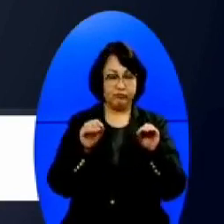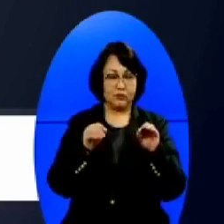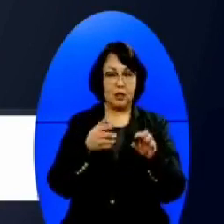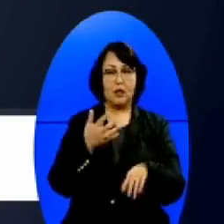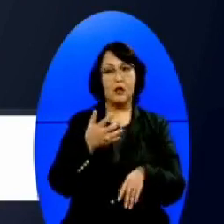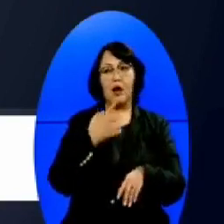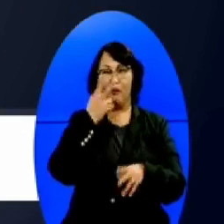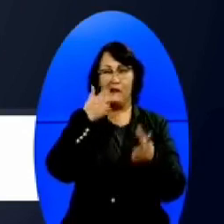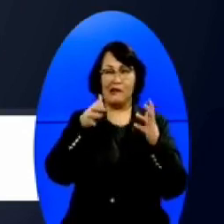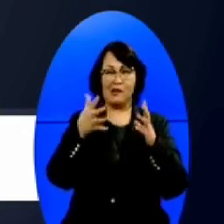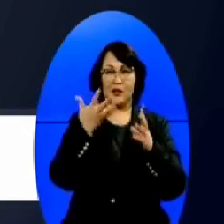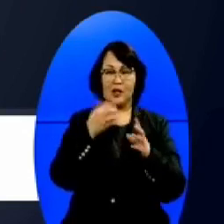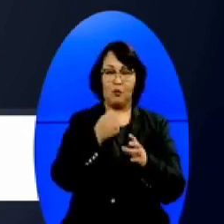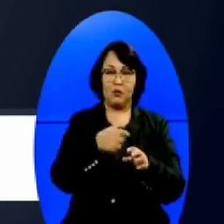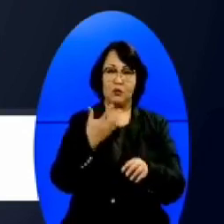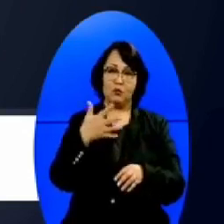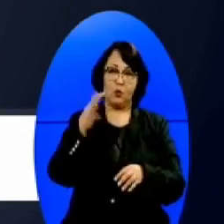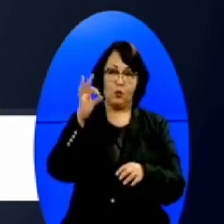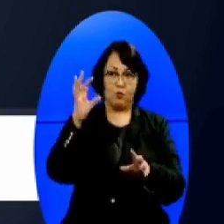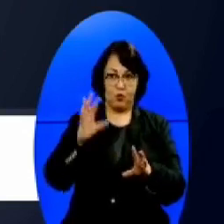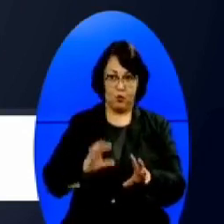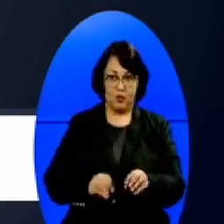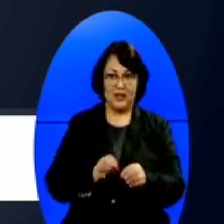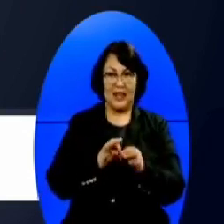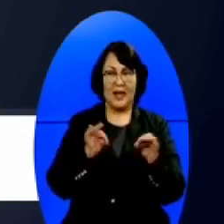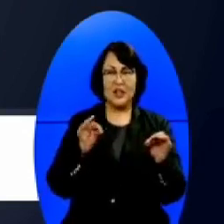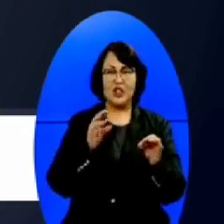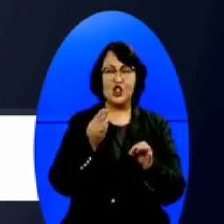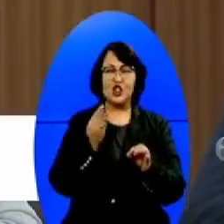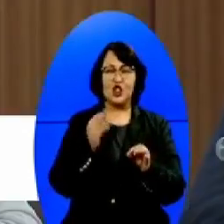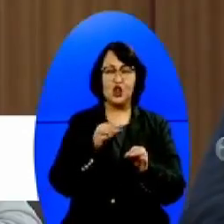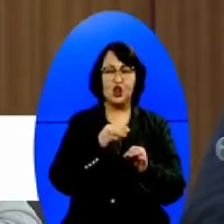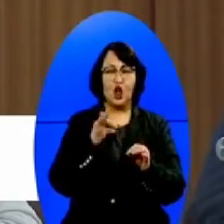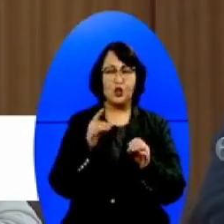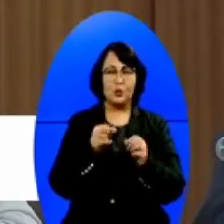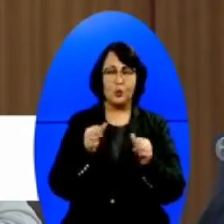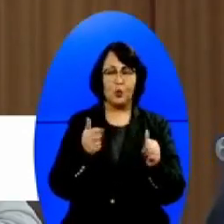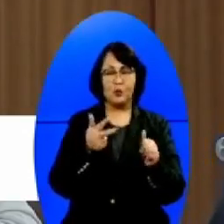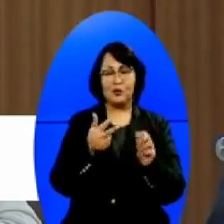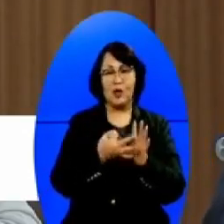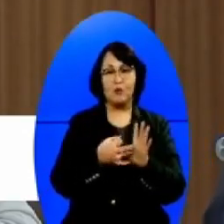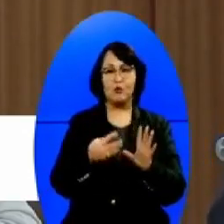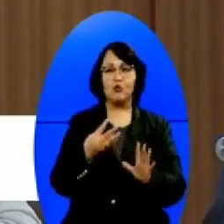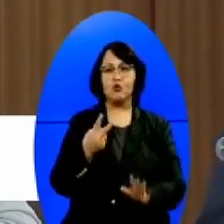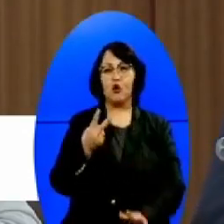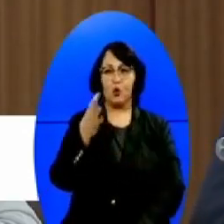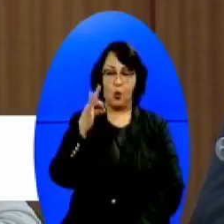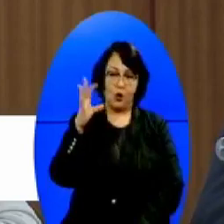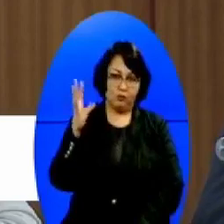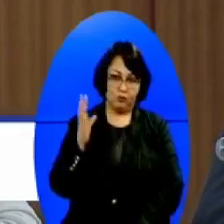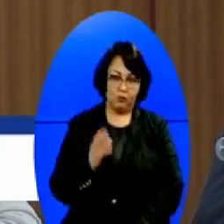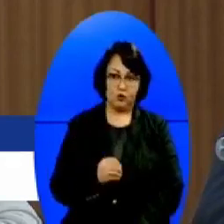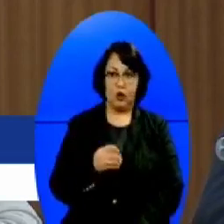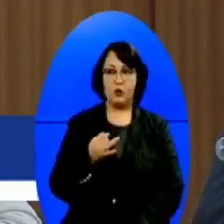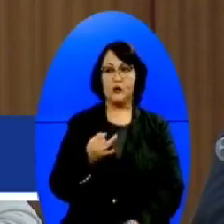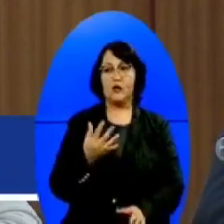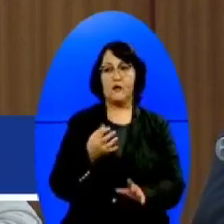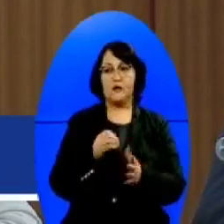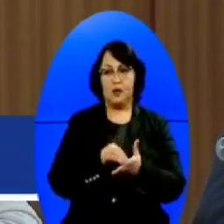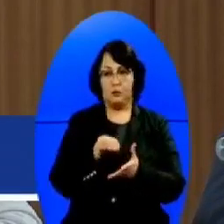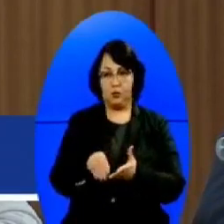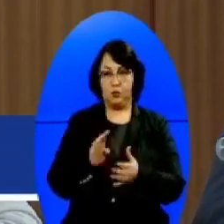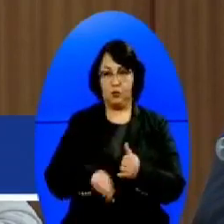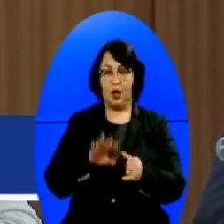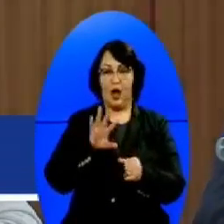нарийн ширхэгт тоосон цэрийн хэмжээ 38-42 хувиар буурчээ. 750 тэрбум төгрөгийг сүүлийн 10 жилд зүгээр